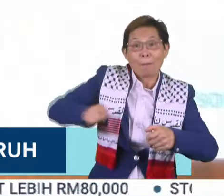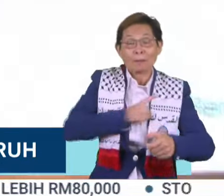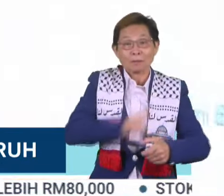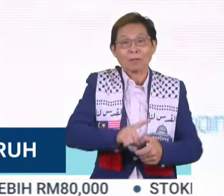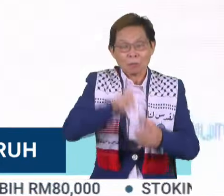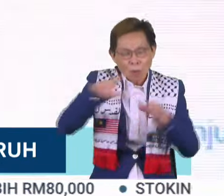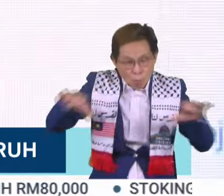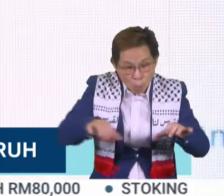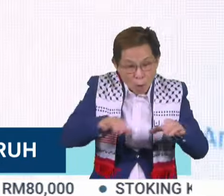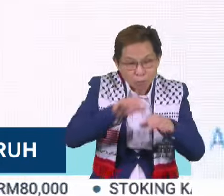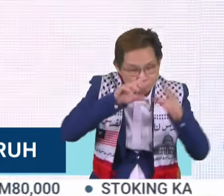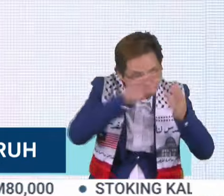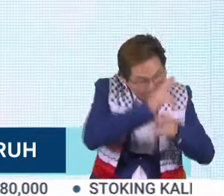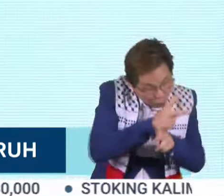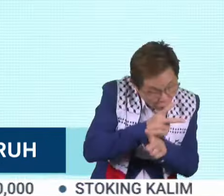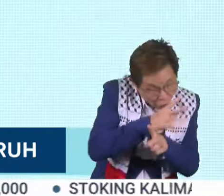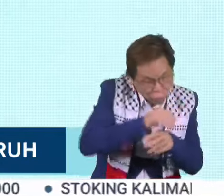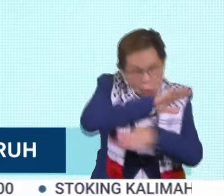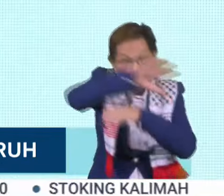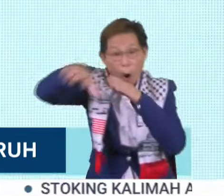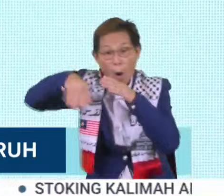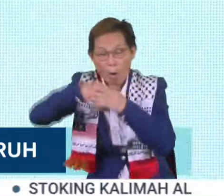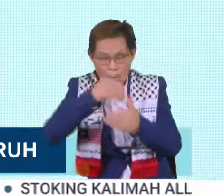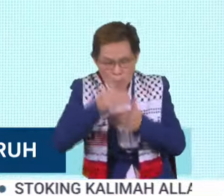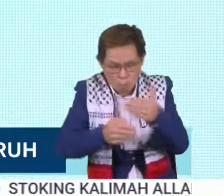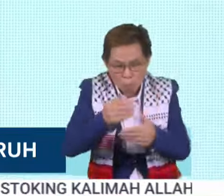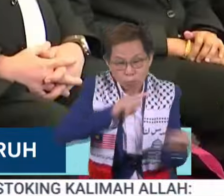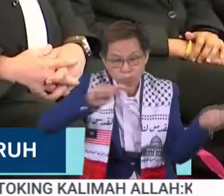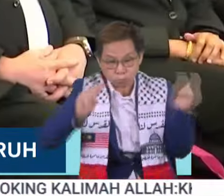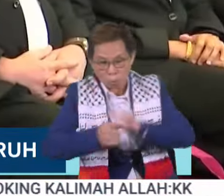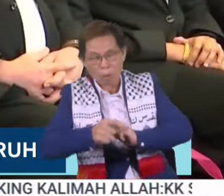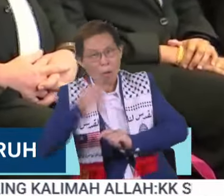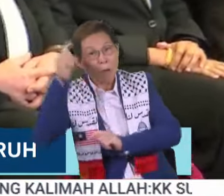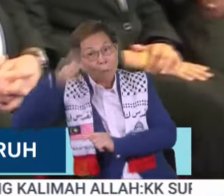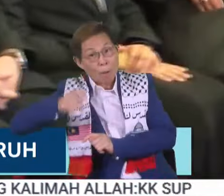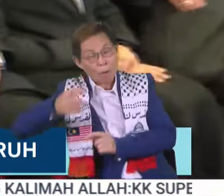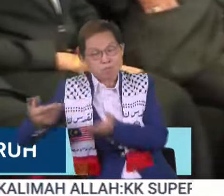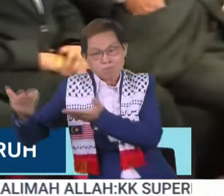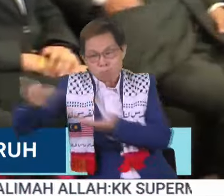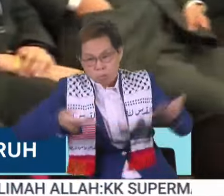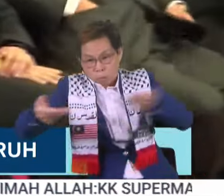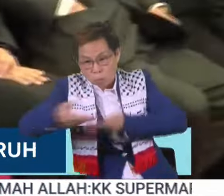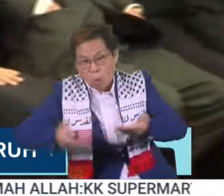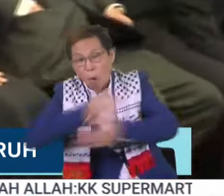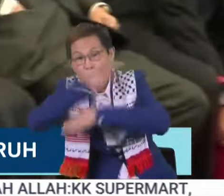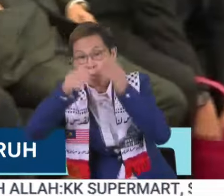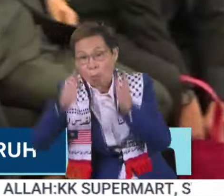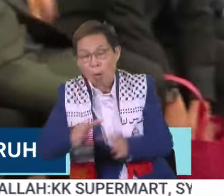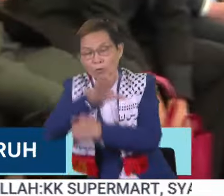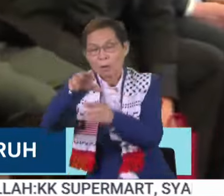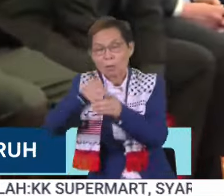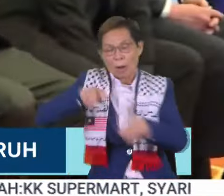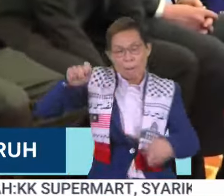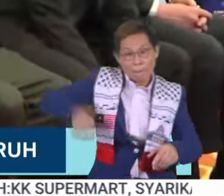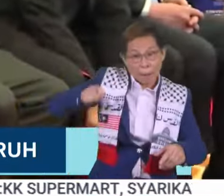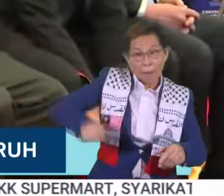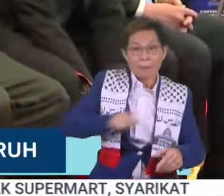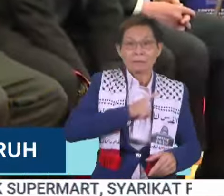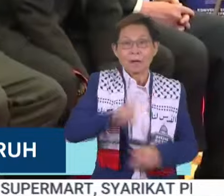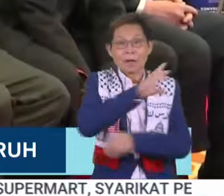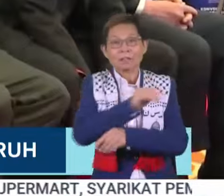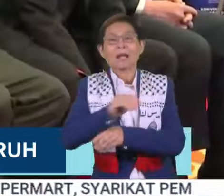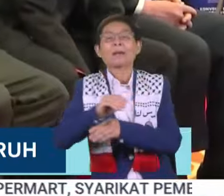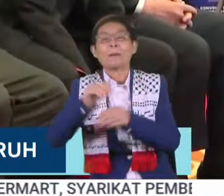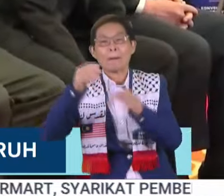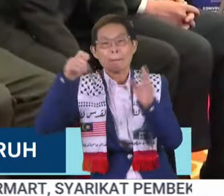dan menyeluruh. Perdana Menteri mengesyorkan proses pindaan mengambil kira pandangan semua pihak. Ia termasuk Mahkamah Syariah dan Sivil, juga